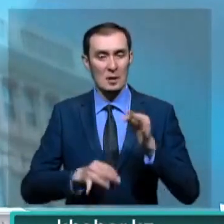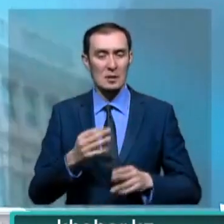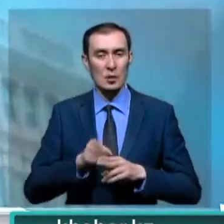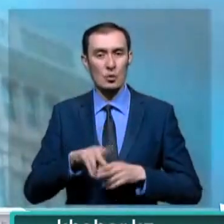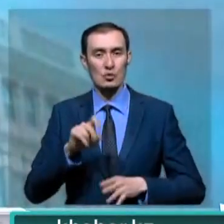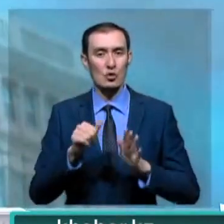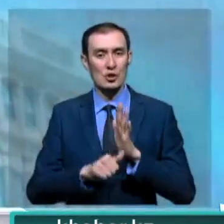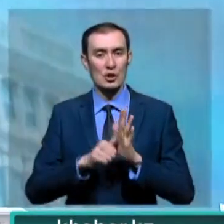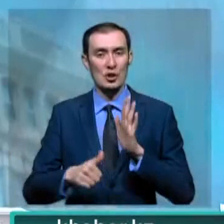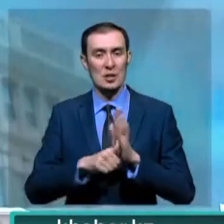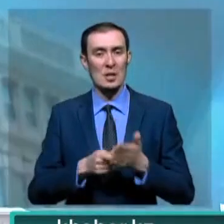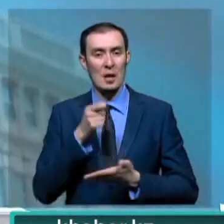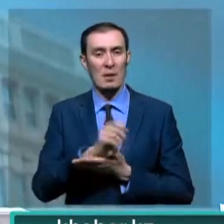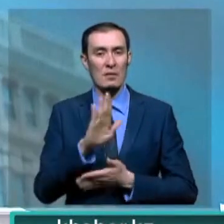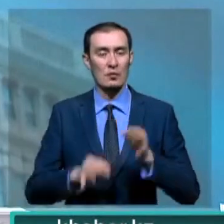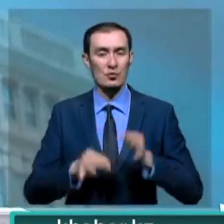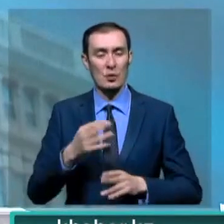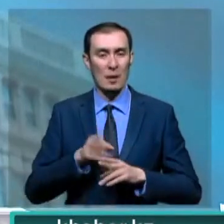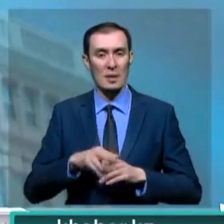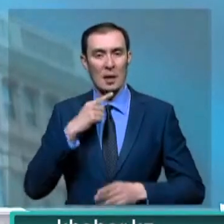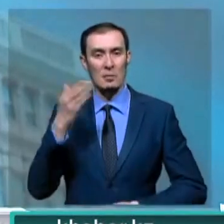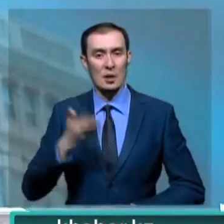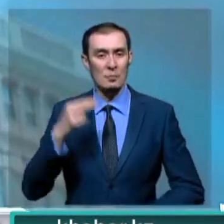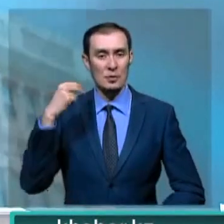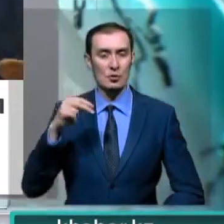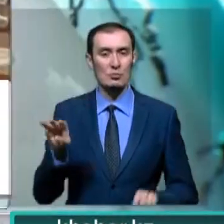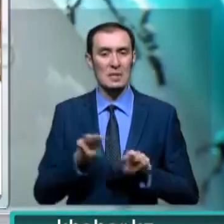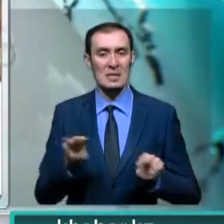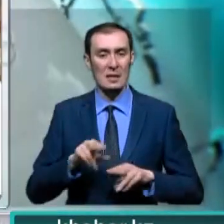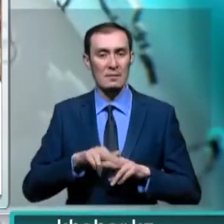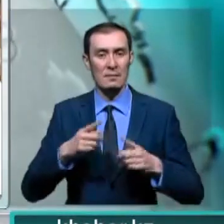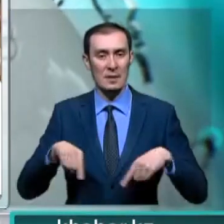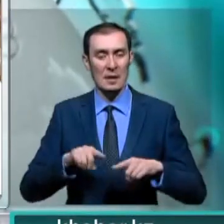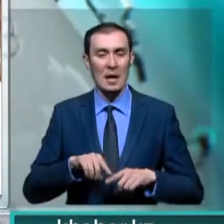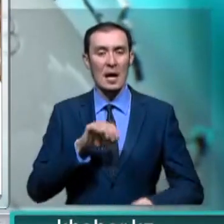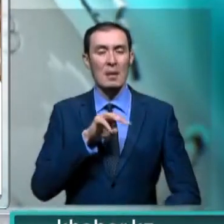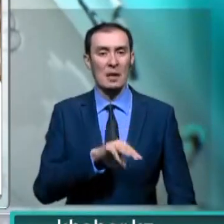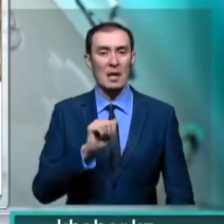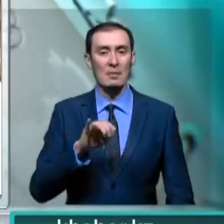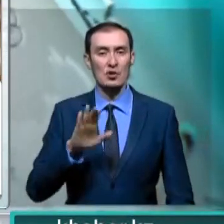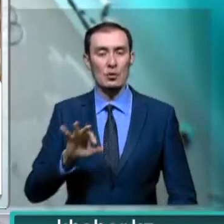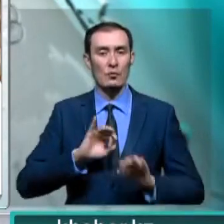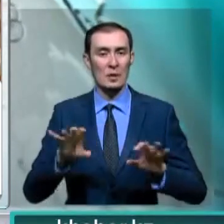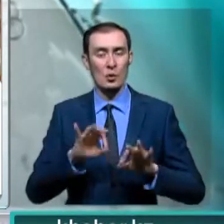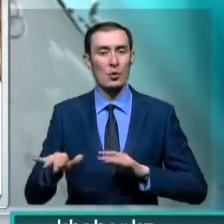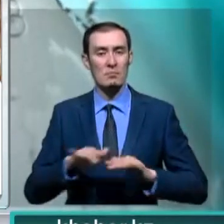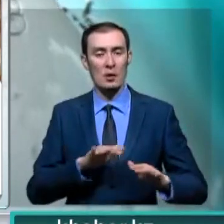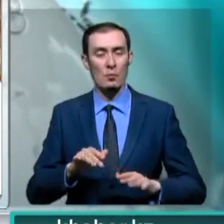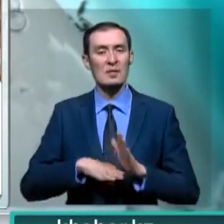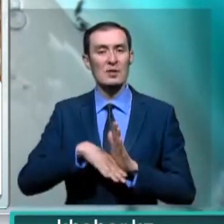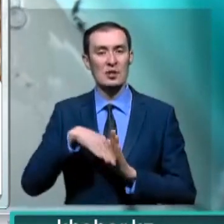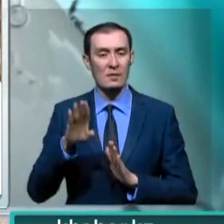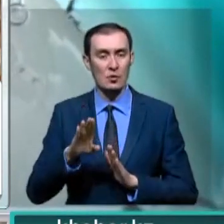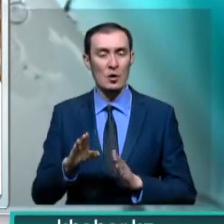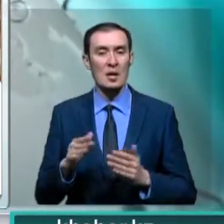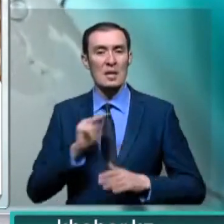которых 166 направлены в суд. Об этом доложил президенту министр внутренних дел. Марат Ахмеджанов также рассказал о мерах по